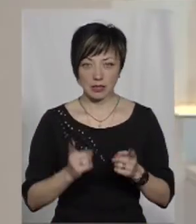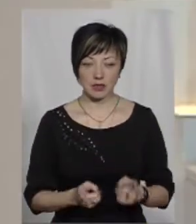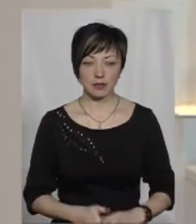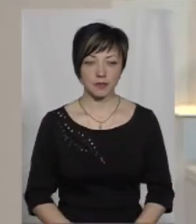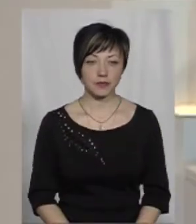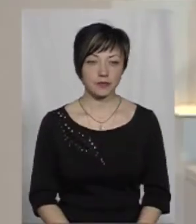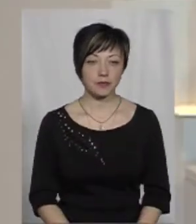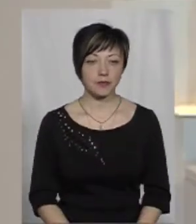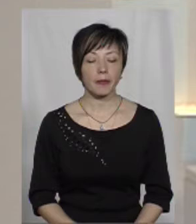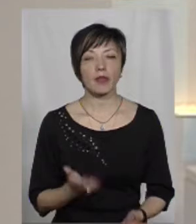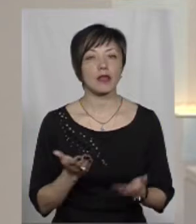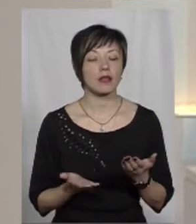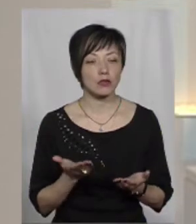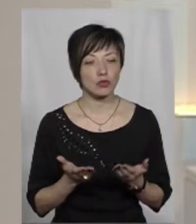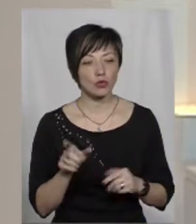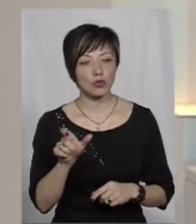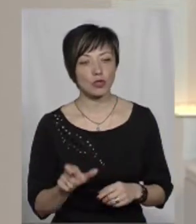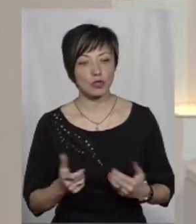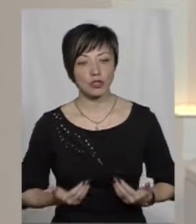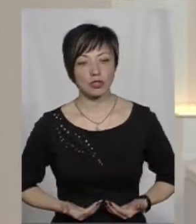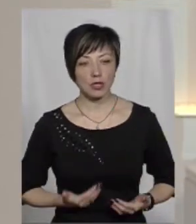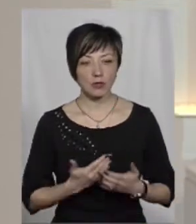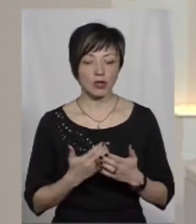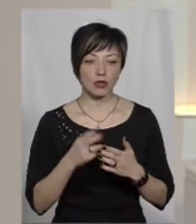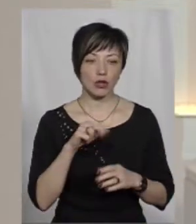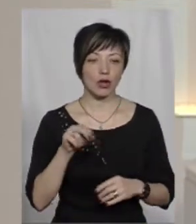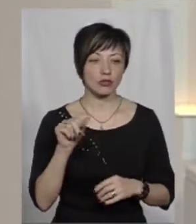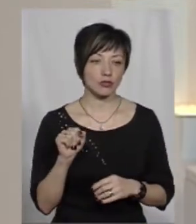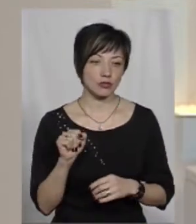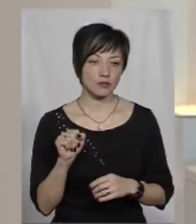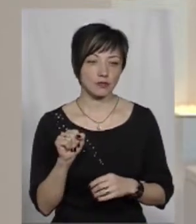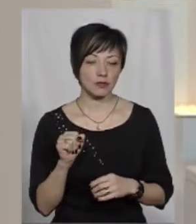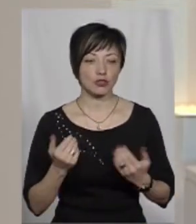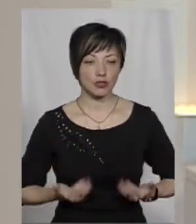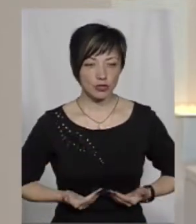показах. Якщо людина жила, ну, скажімо, на дачі жила,